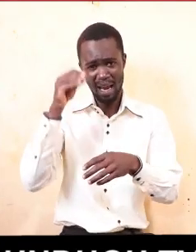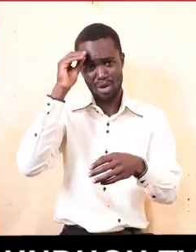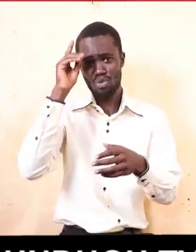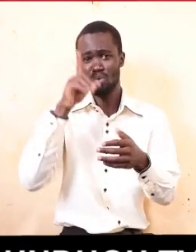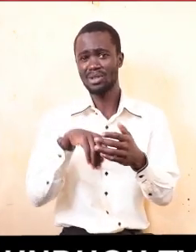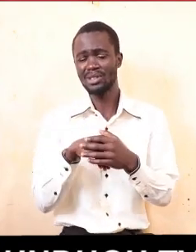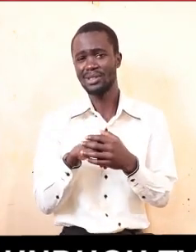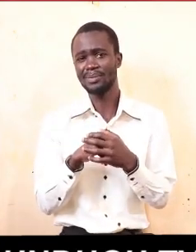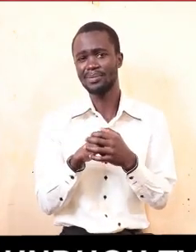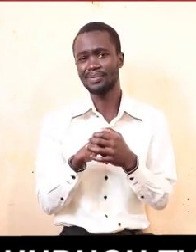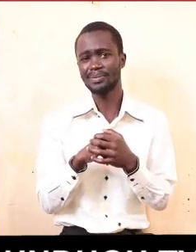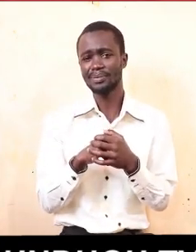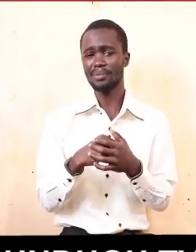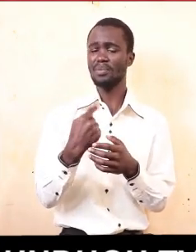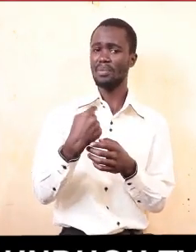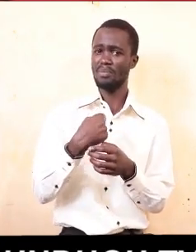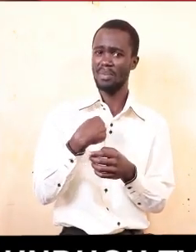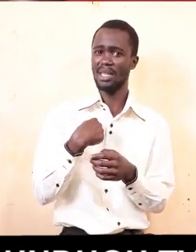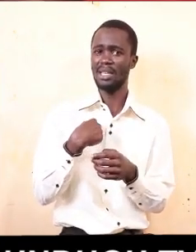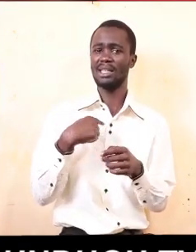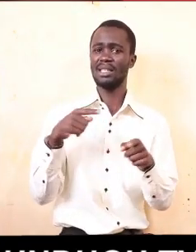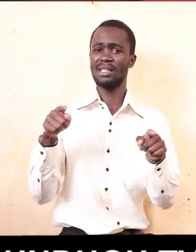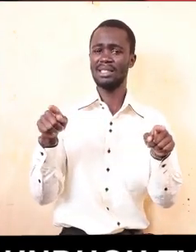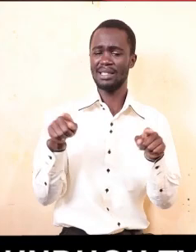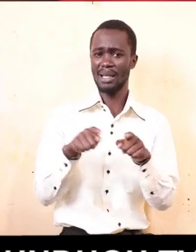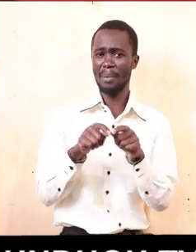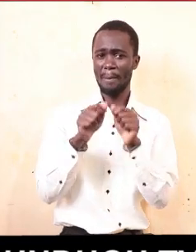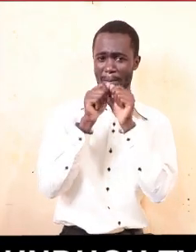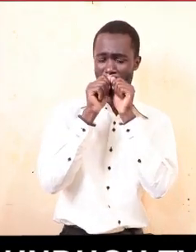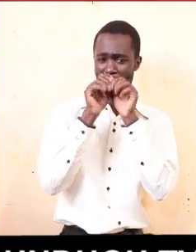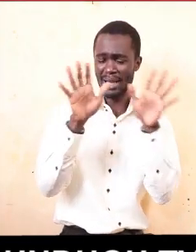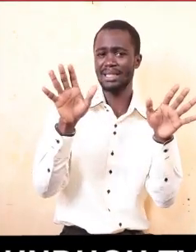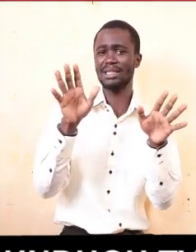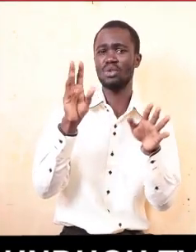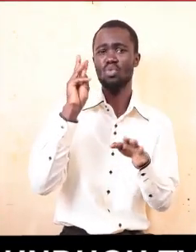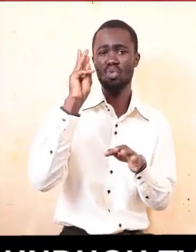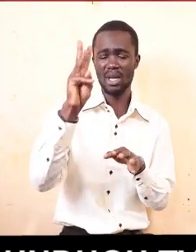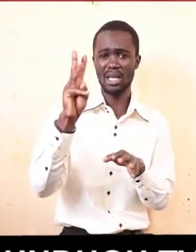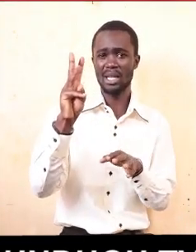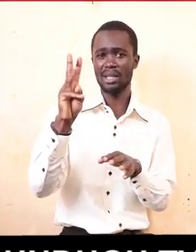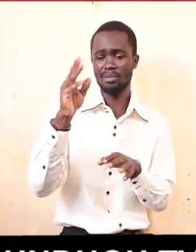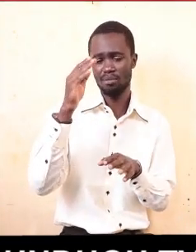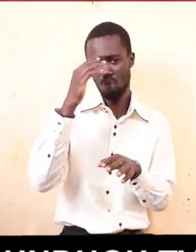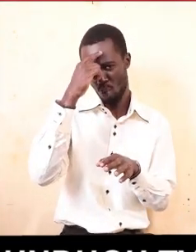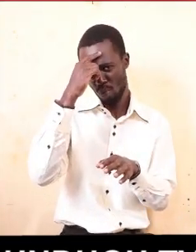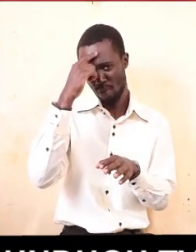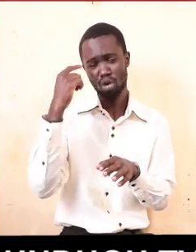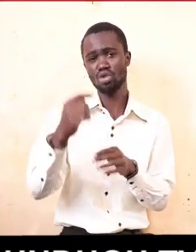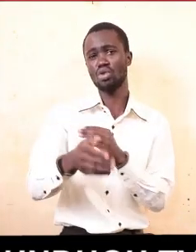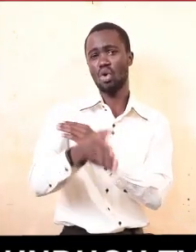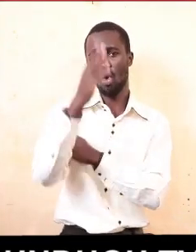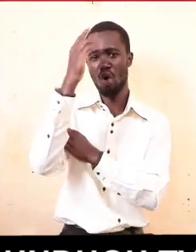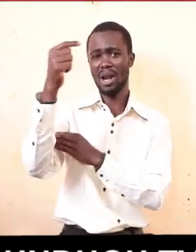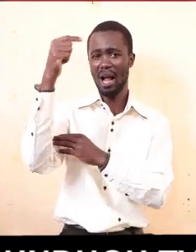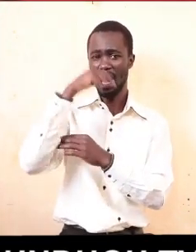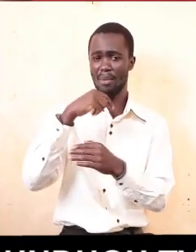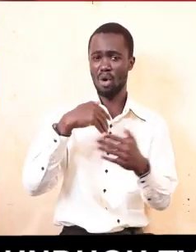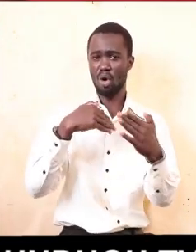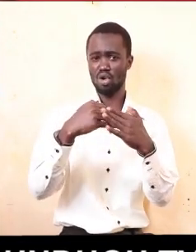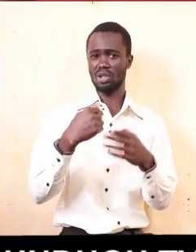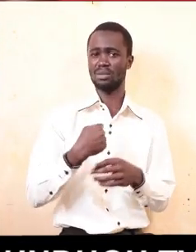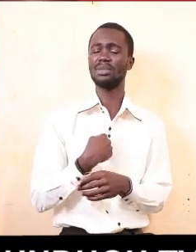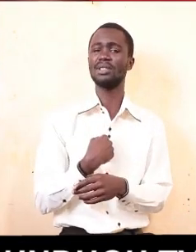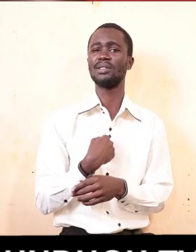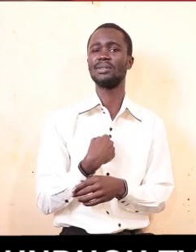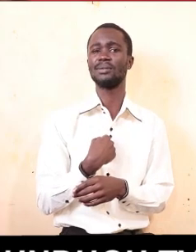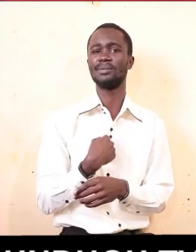basi nami nitabarikiwa, kwa sababu Mungu atachongea karibu nami na atasimama pamoja nami